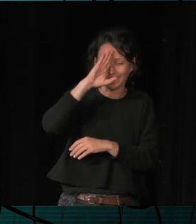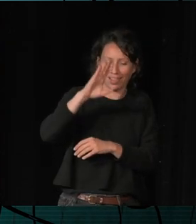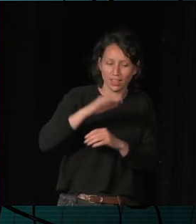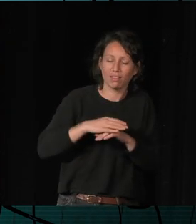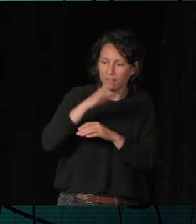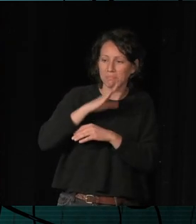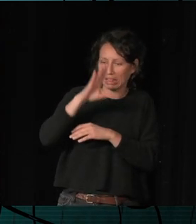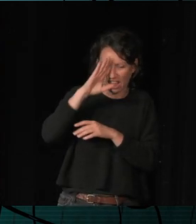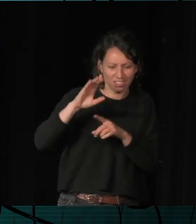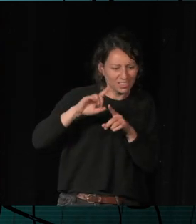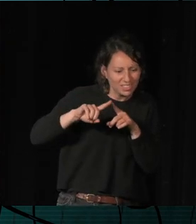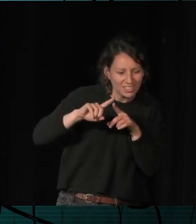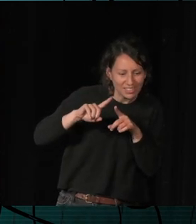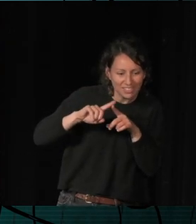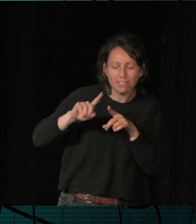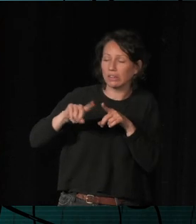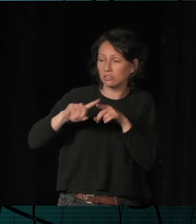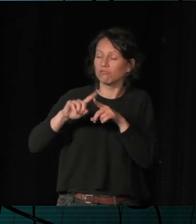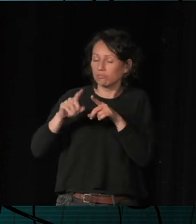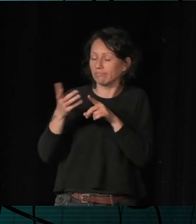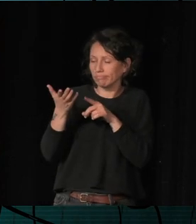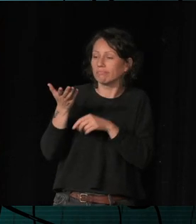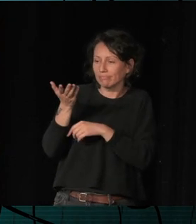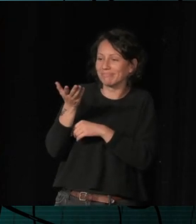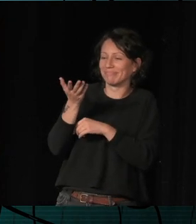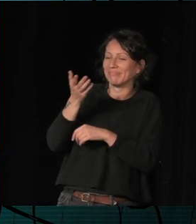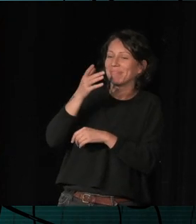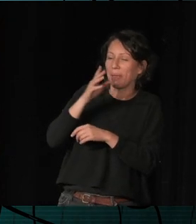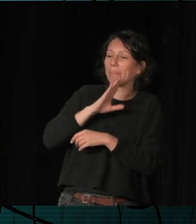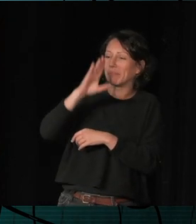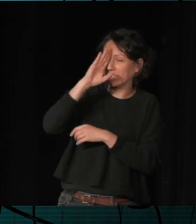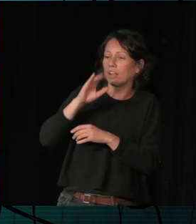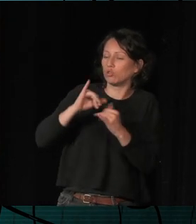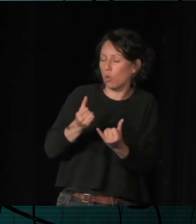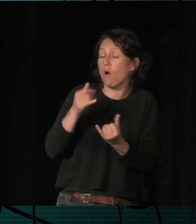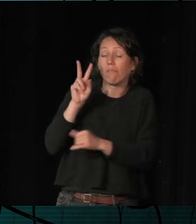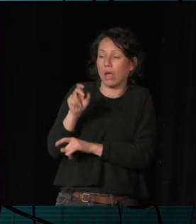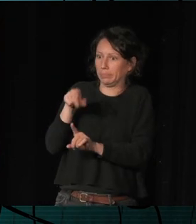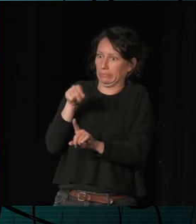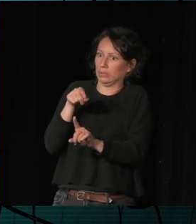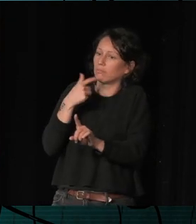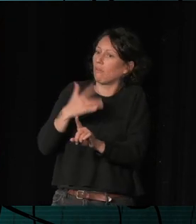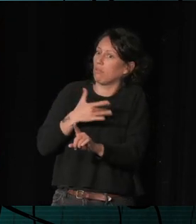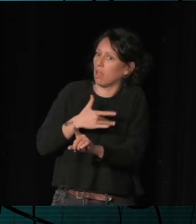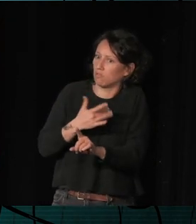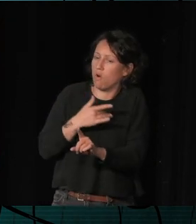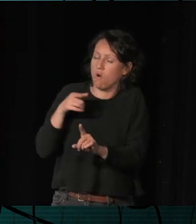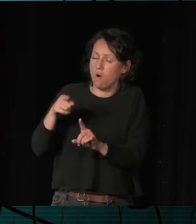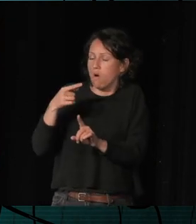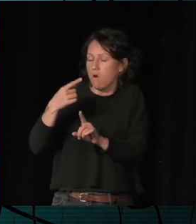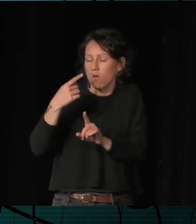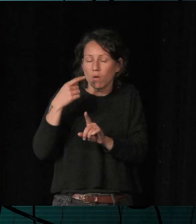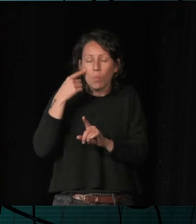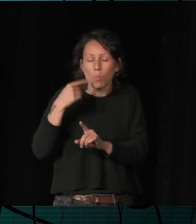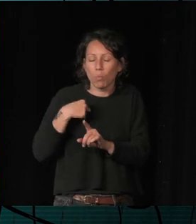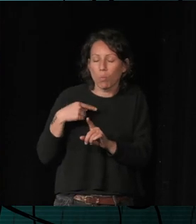minutes, et donc du coup, il y a vraiment la possibilité de savoir très vite si c'est pour nous ou pas. Mais il a fait par exemple un récit vraiment